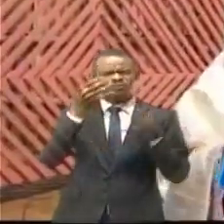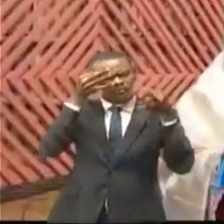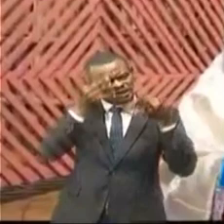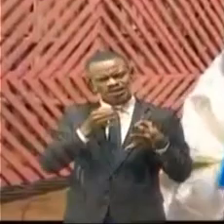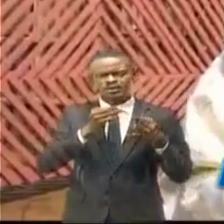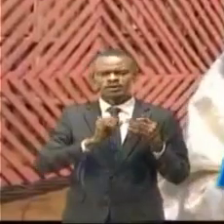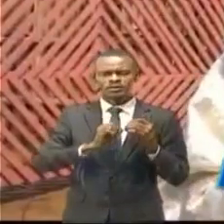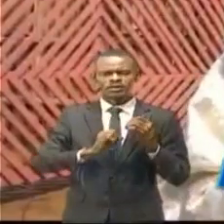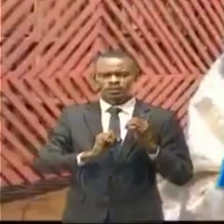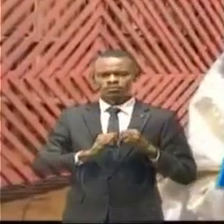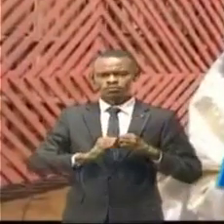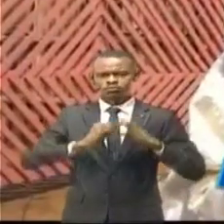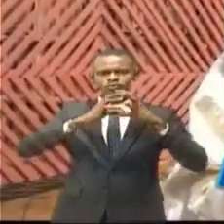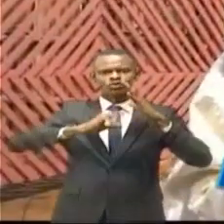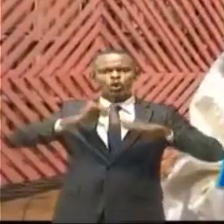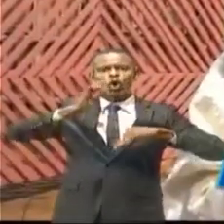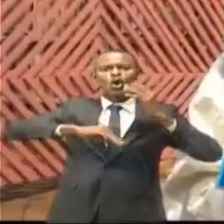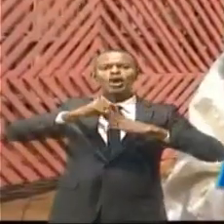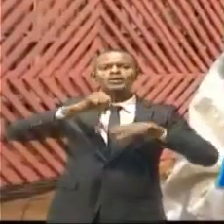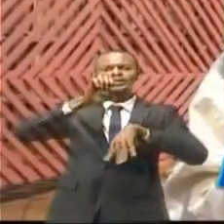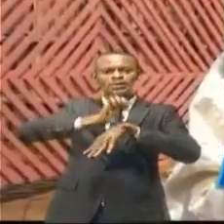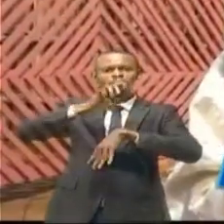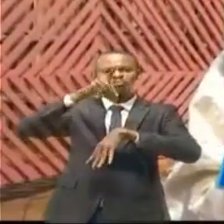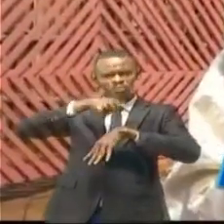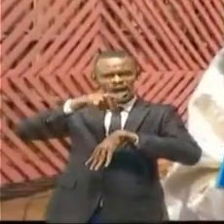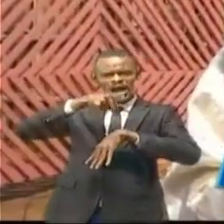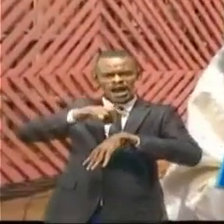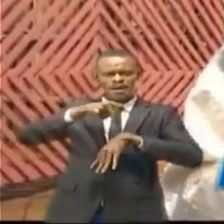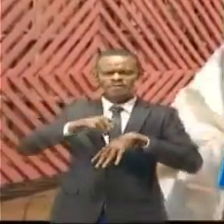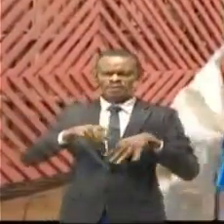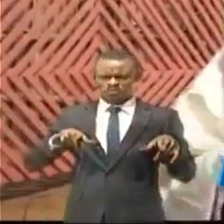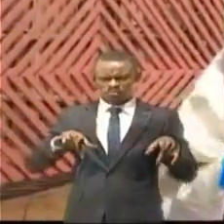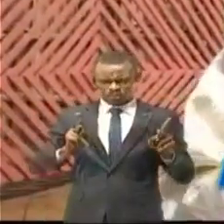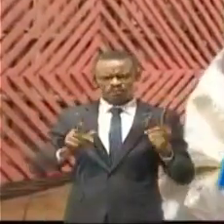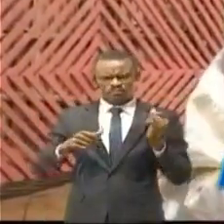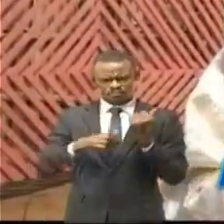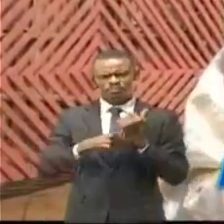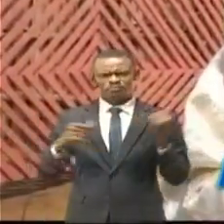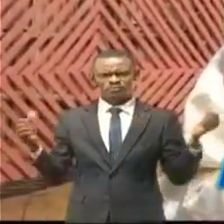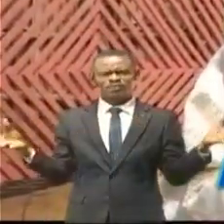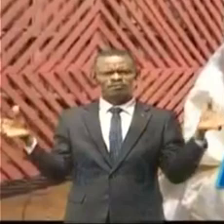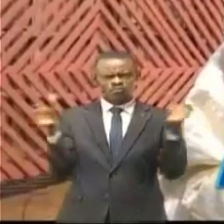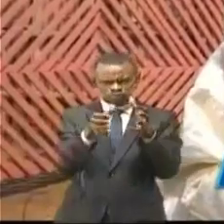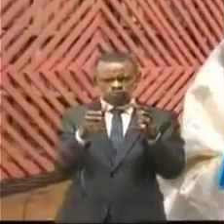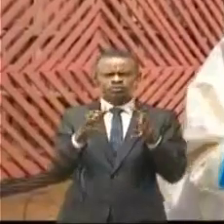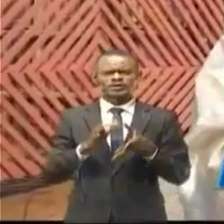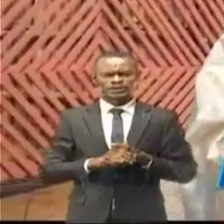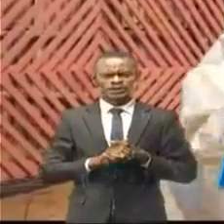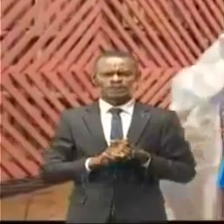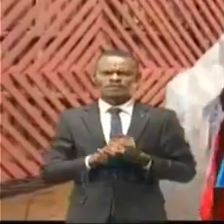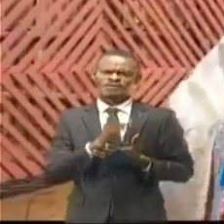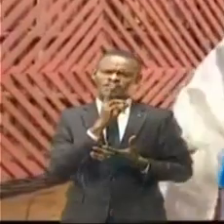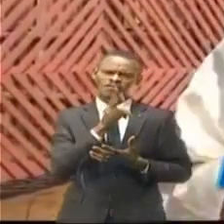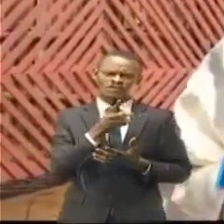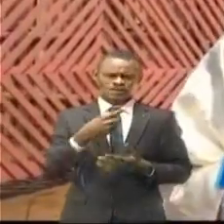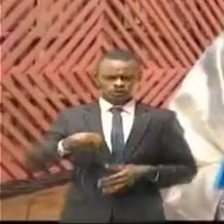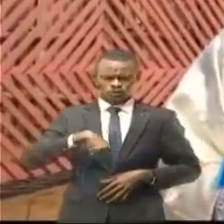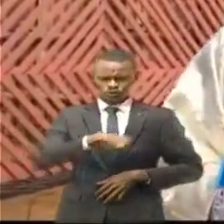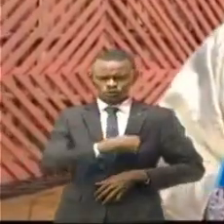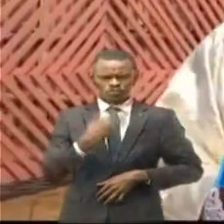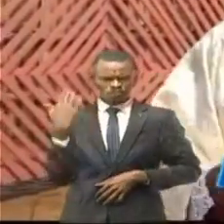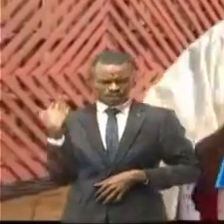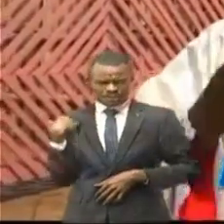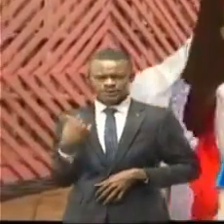la recherche de cette unité que nous avions perdue. Nous sommes dans l'écuménisme. Voilà pourquoi j'ai lancé les